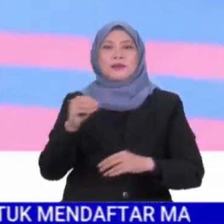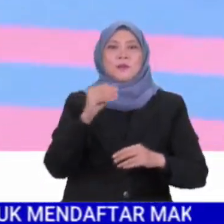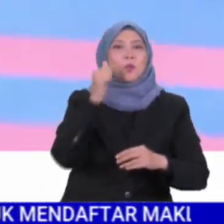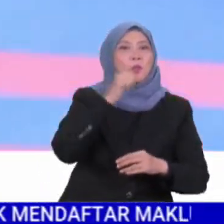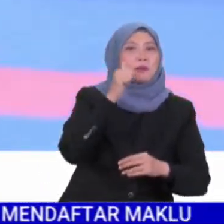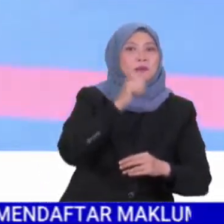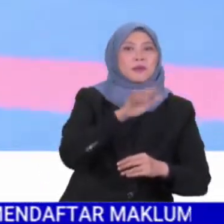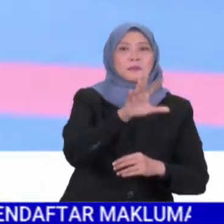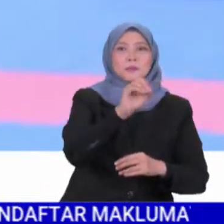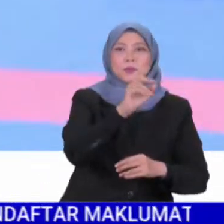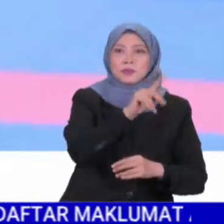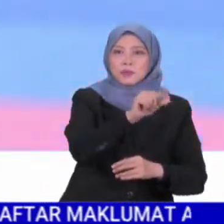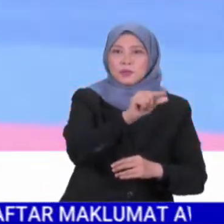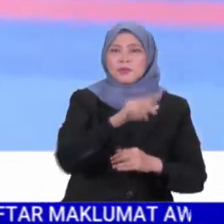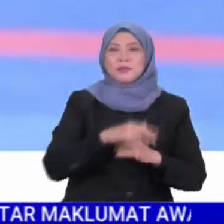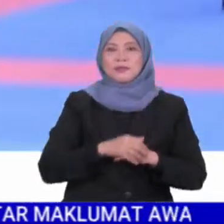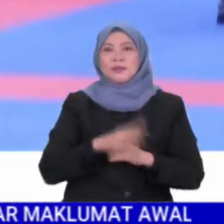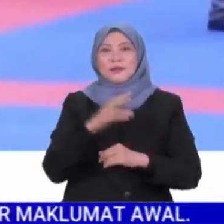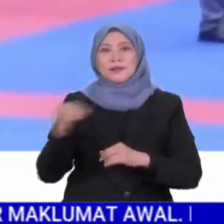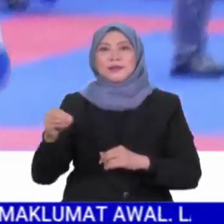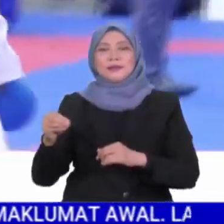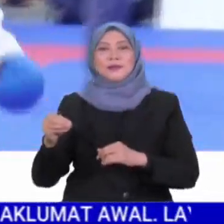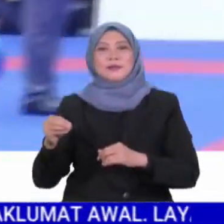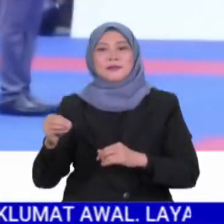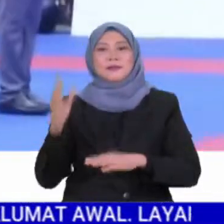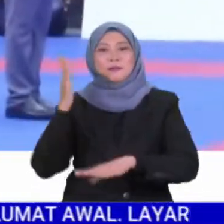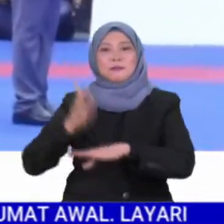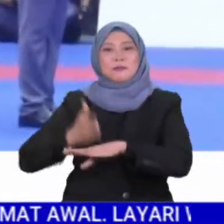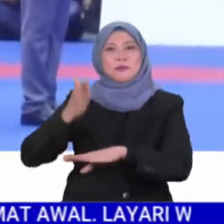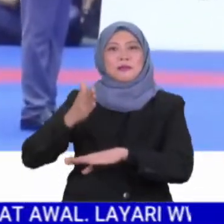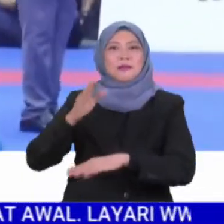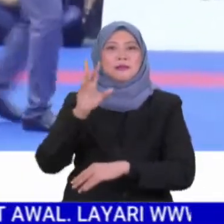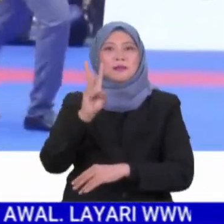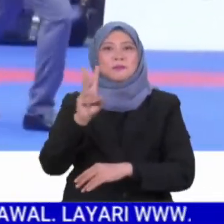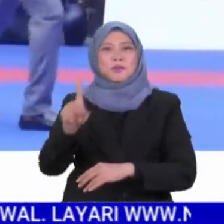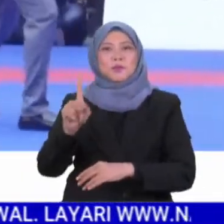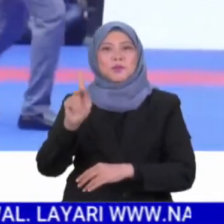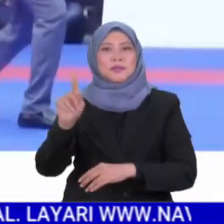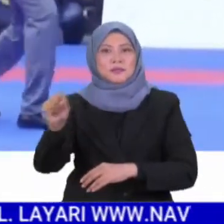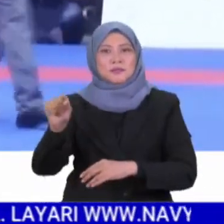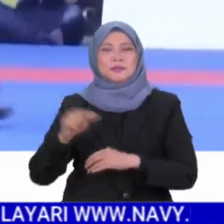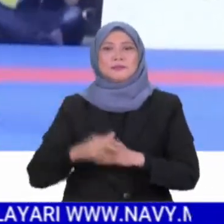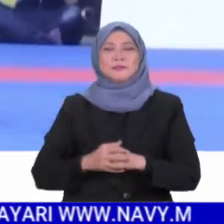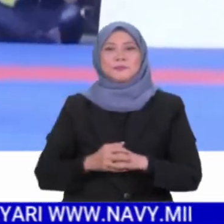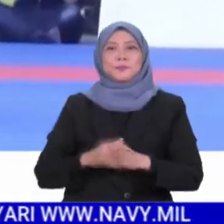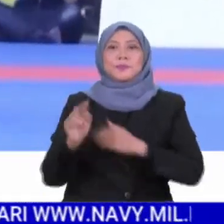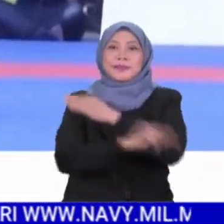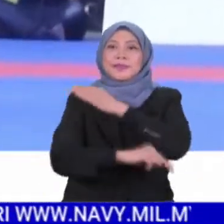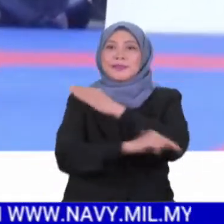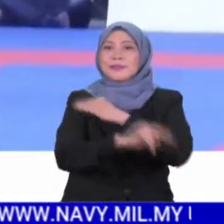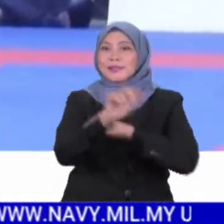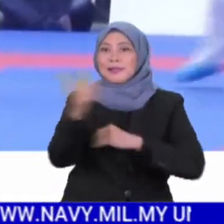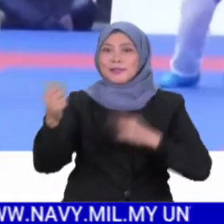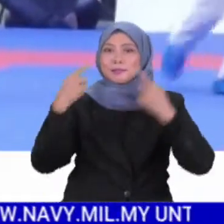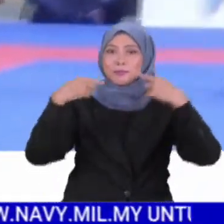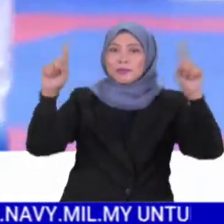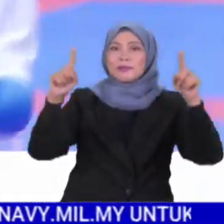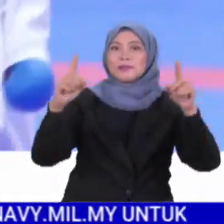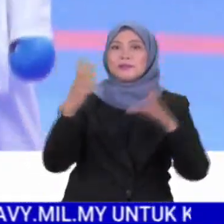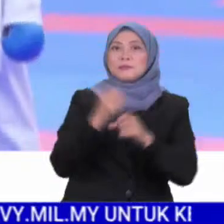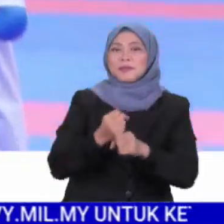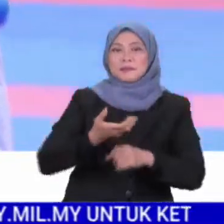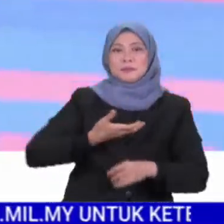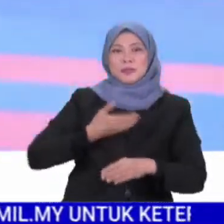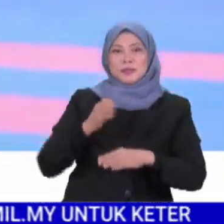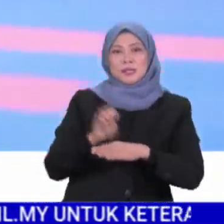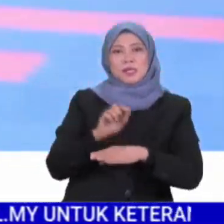wanita 50 kg dan juga acara komite wanita 61 kg. Dan antara negeri-negeri lain yang berjaya memperoleh